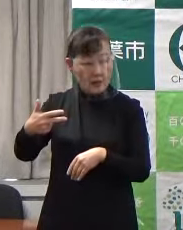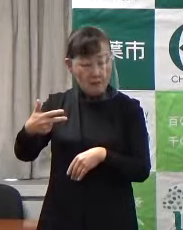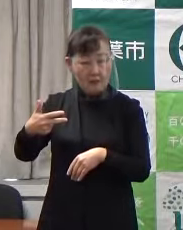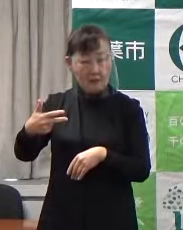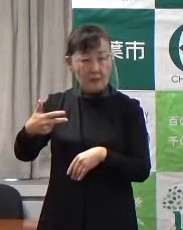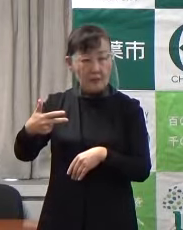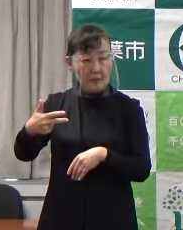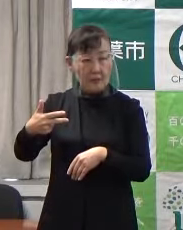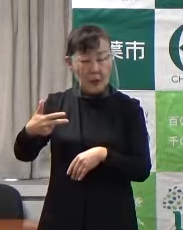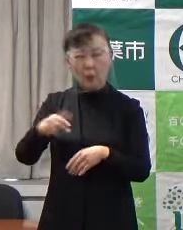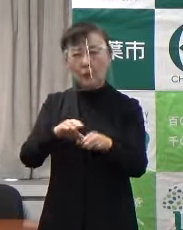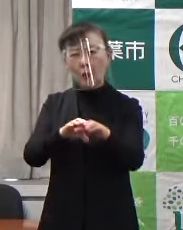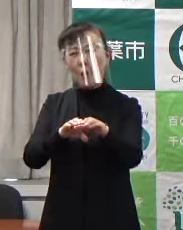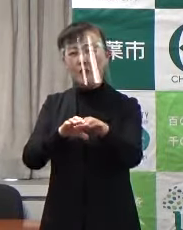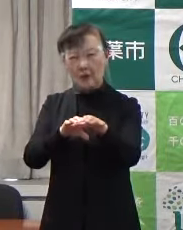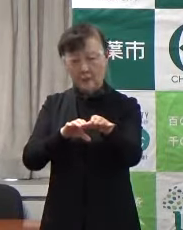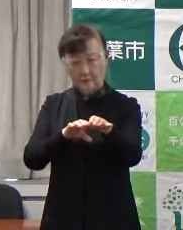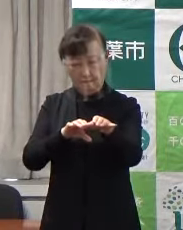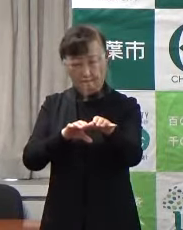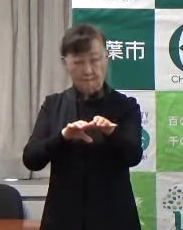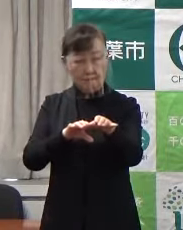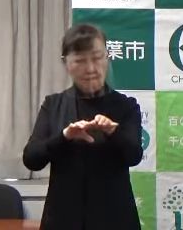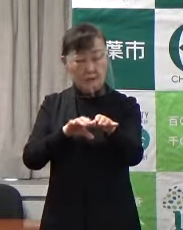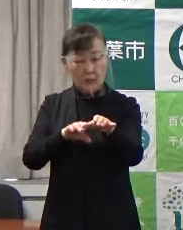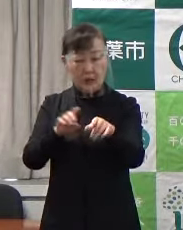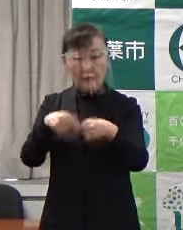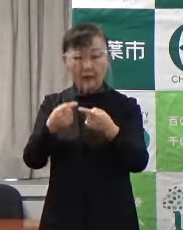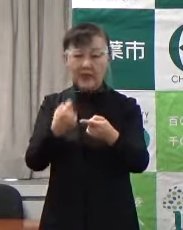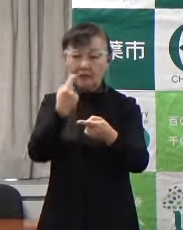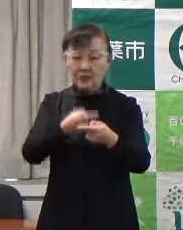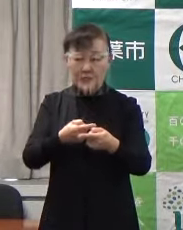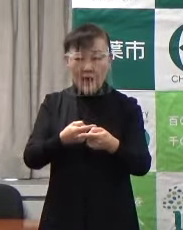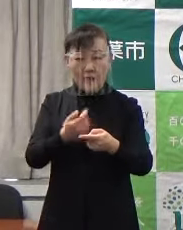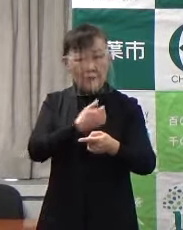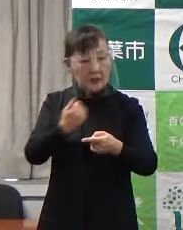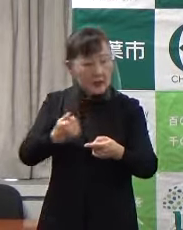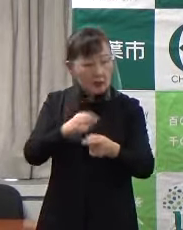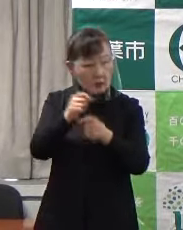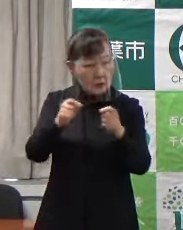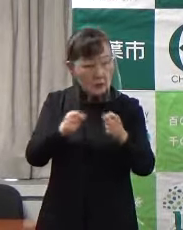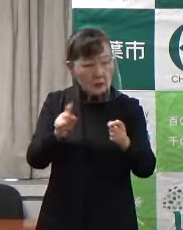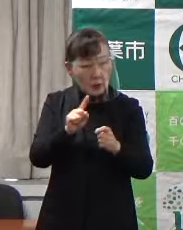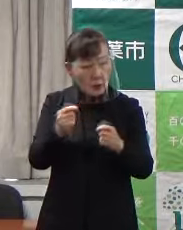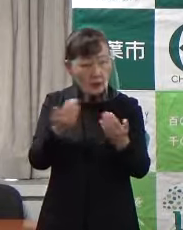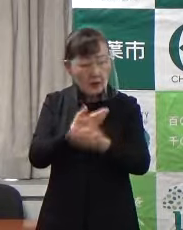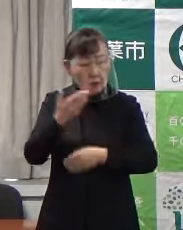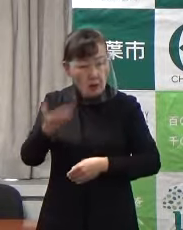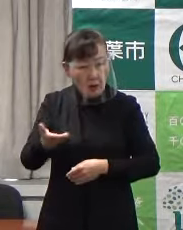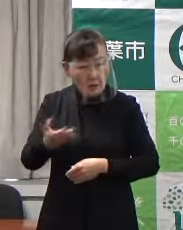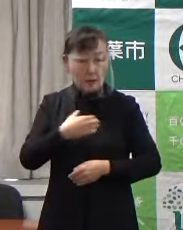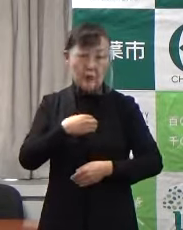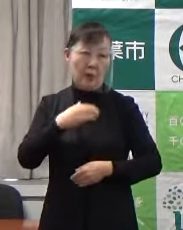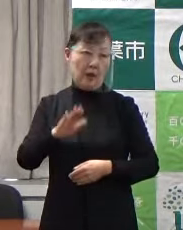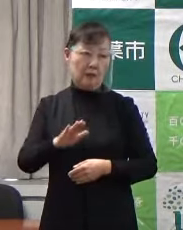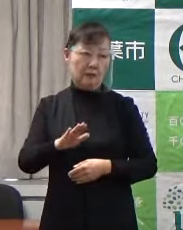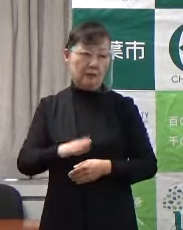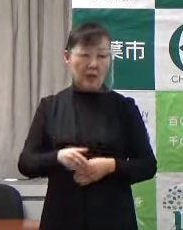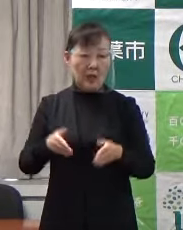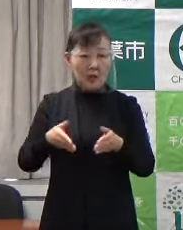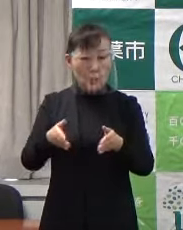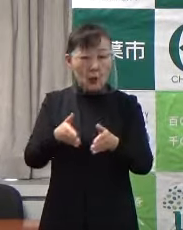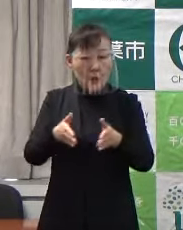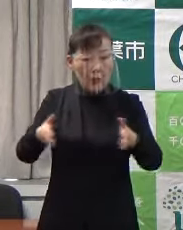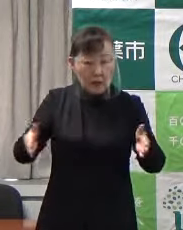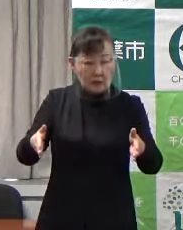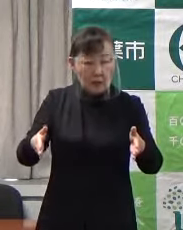というのが、非常に入れ替わってくることによってどういうふうになるのかなという 、はい、